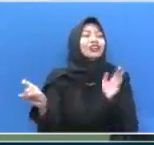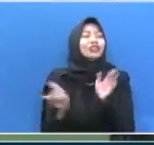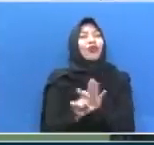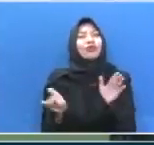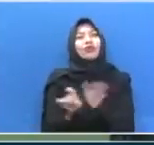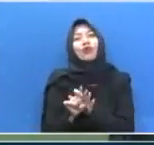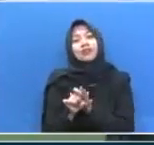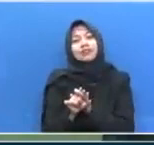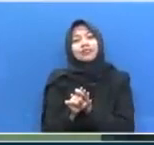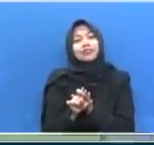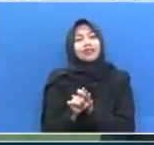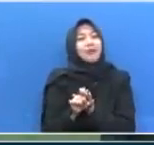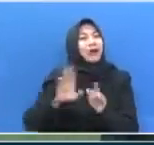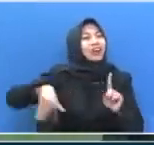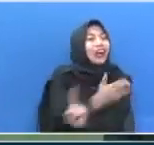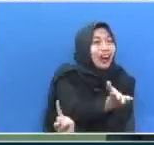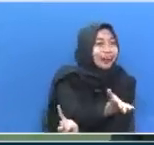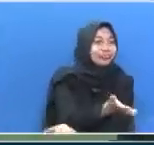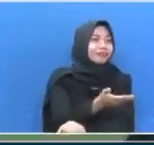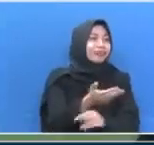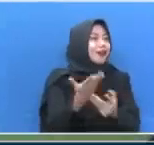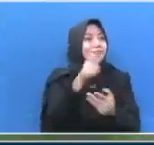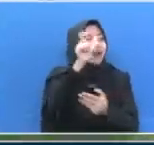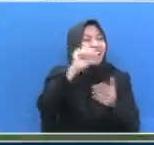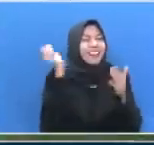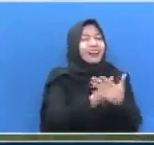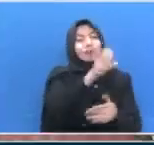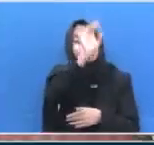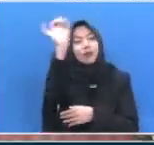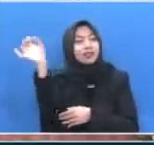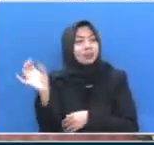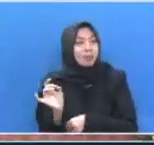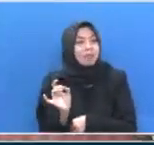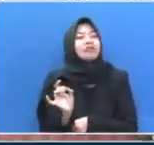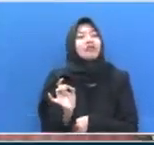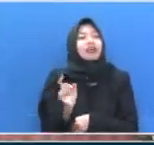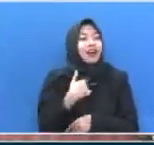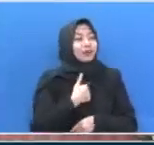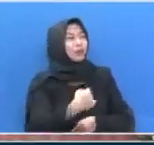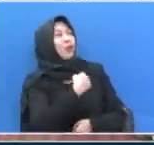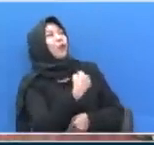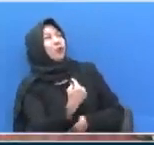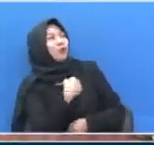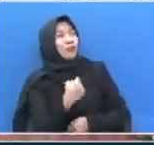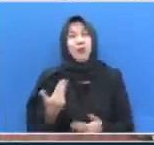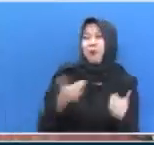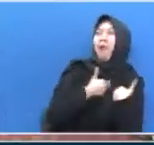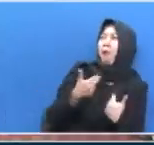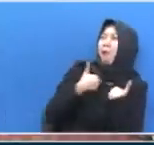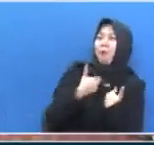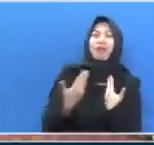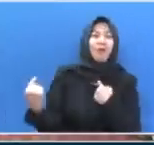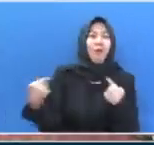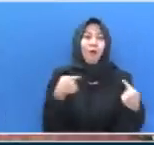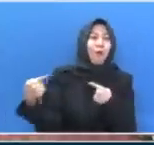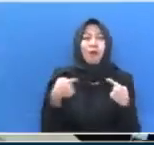membuat sejumlah kader-kader dan juga pastinya mendidih gitu ya karena merasa dituduh merasa disudutkan dan dalam banyak hal